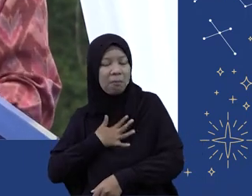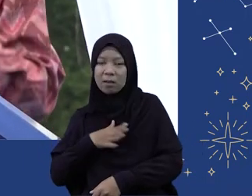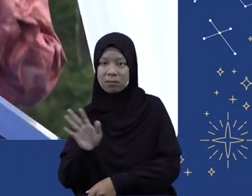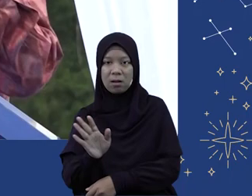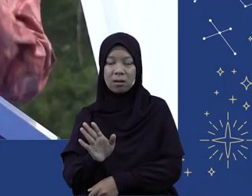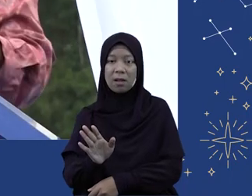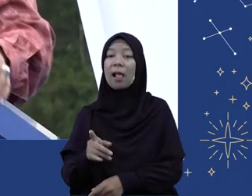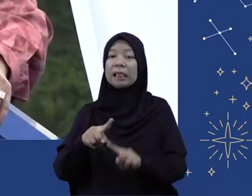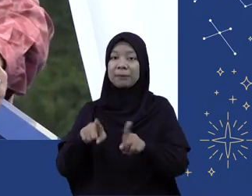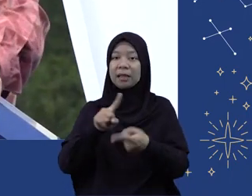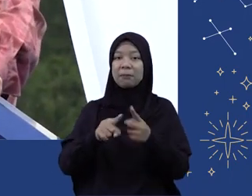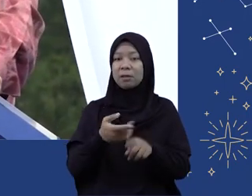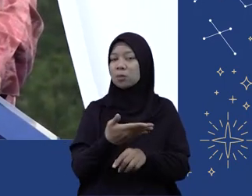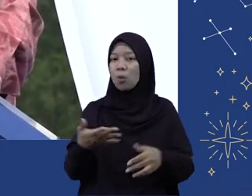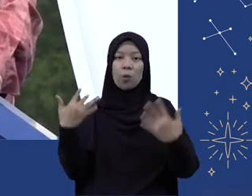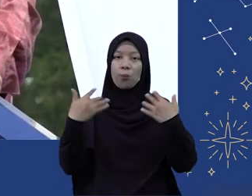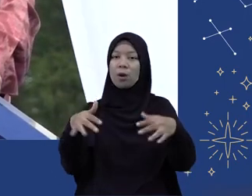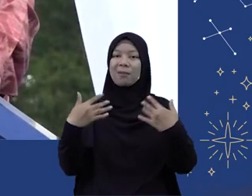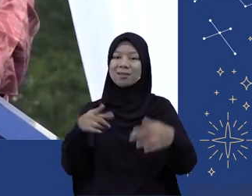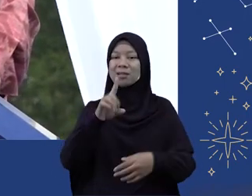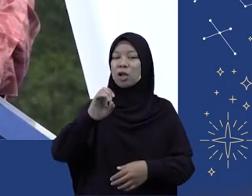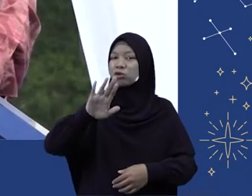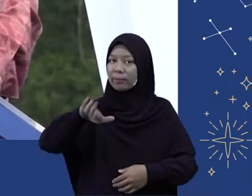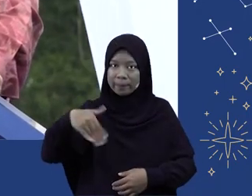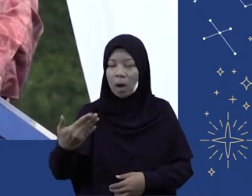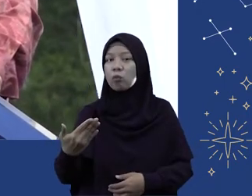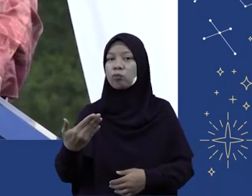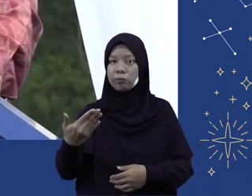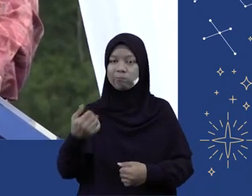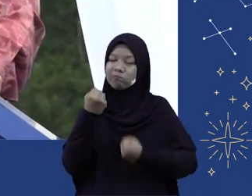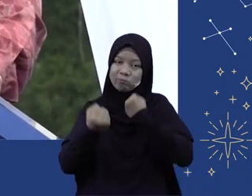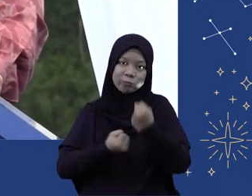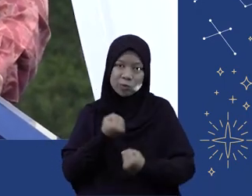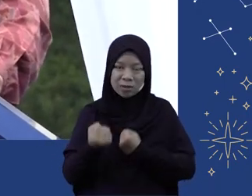100 tahun eksis Survive event Stranger